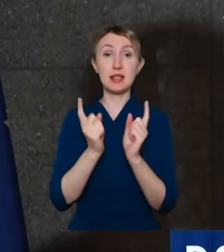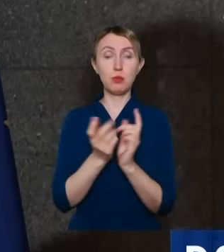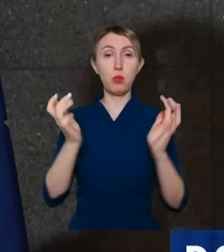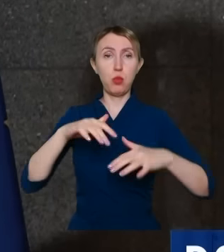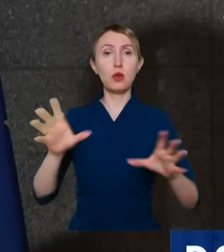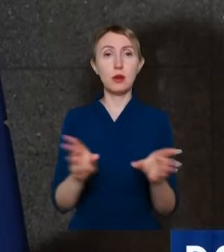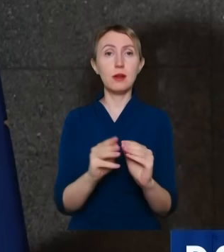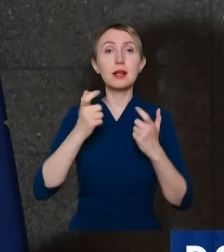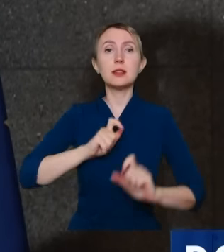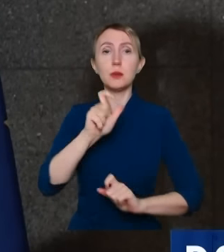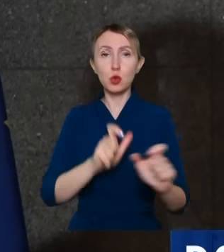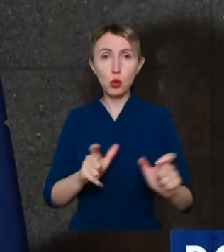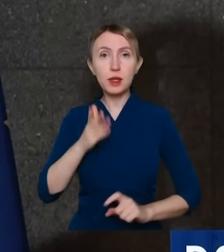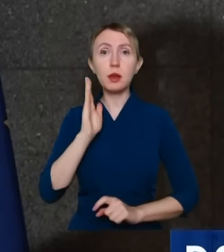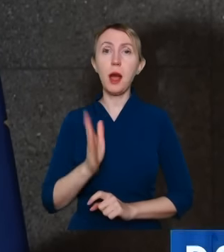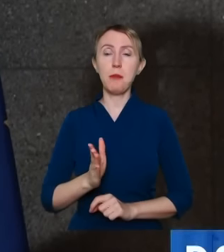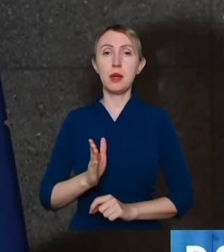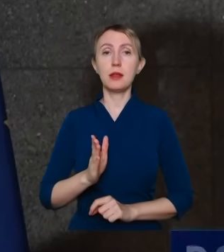będę